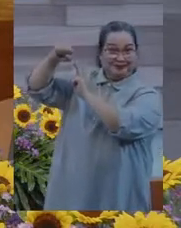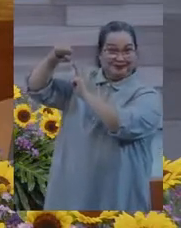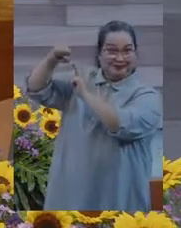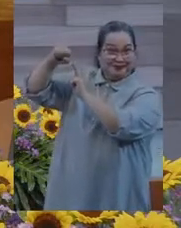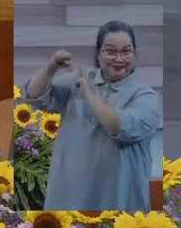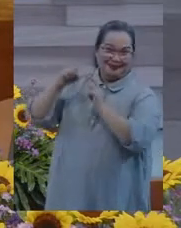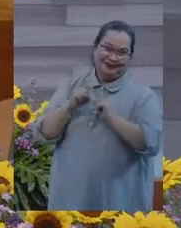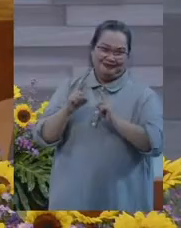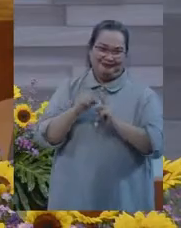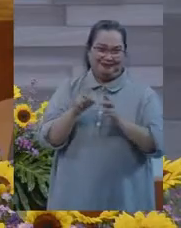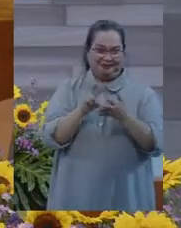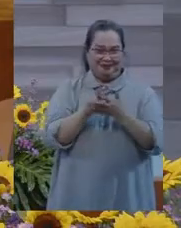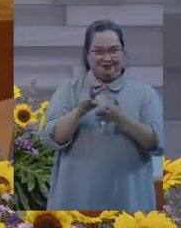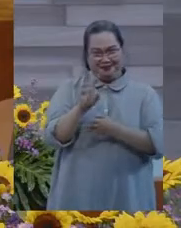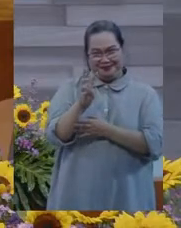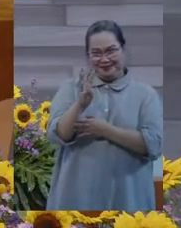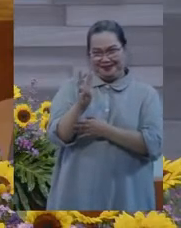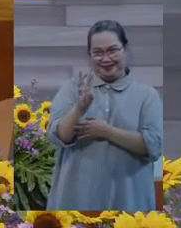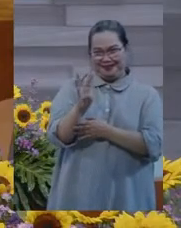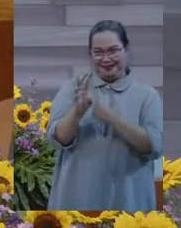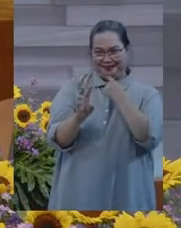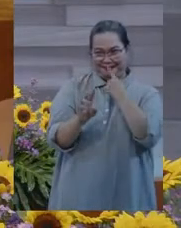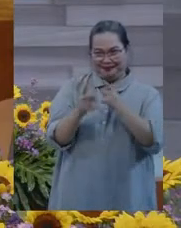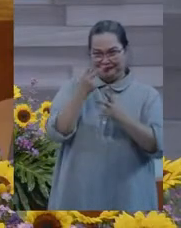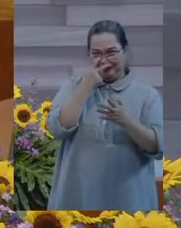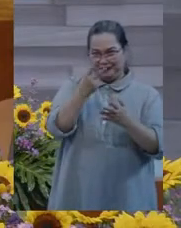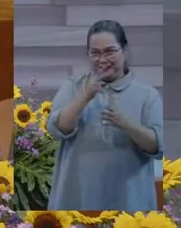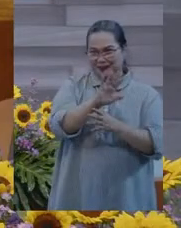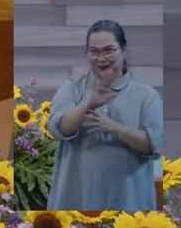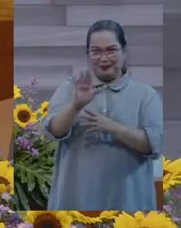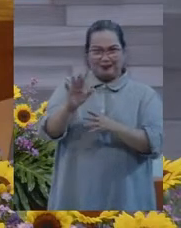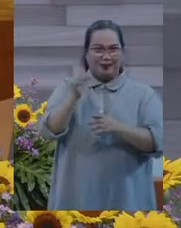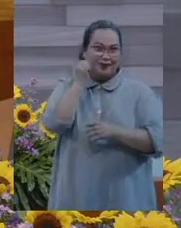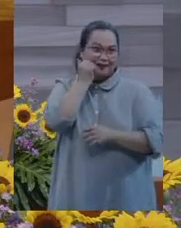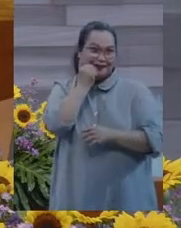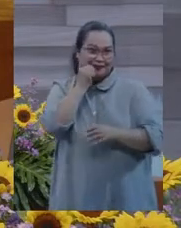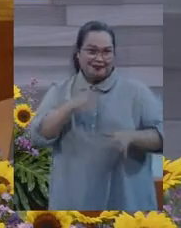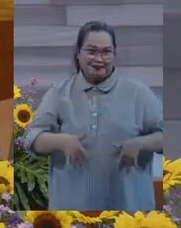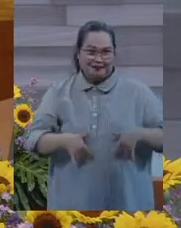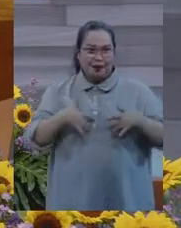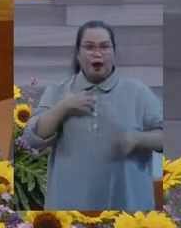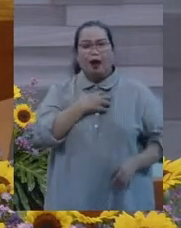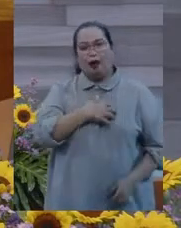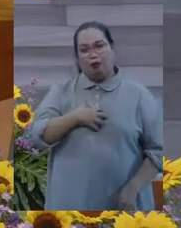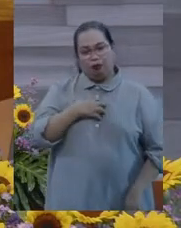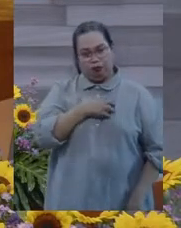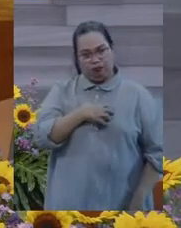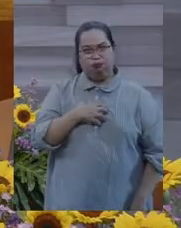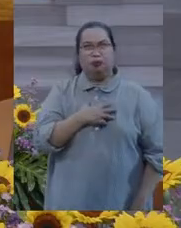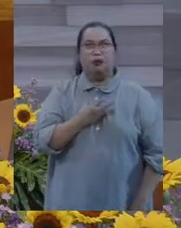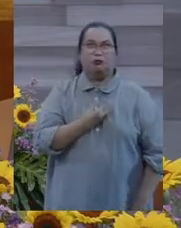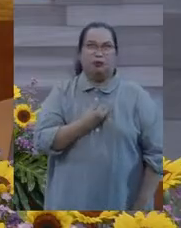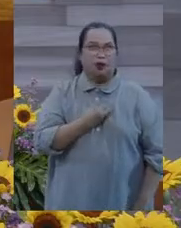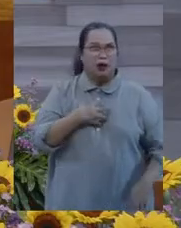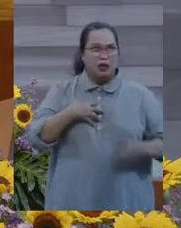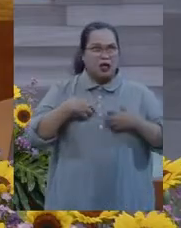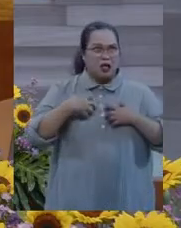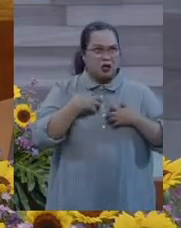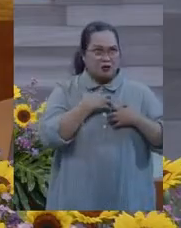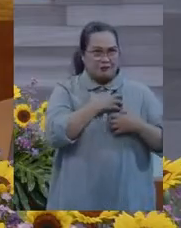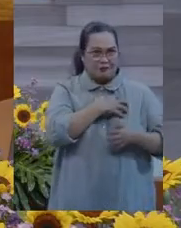sa verse 16, makikita sa kanilang pang-araw-araw na buhay, grumblers, palagi